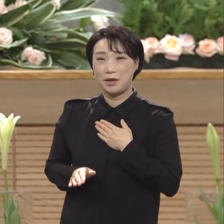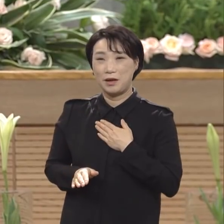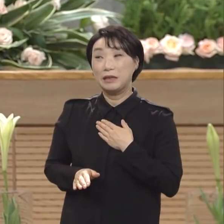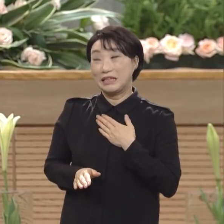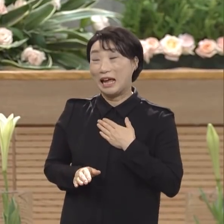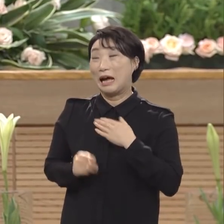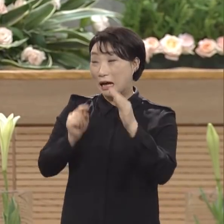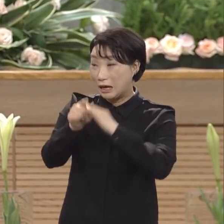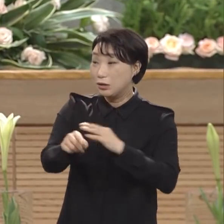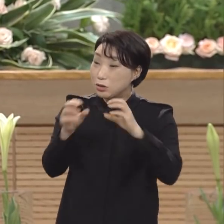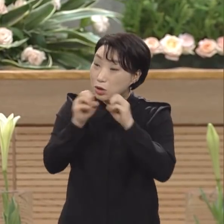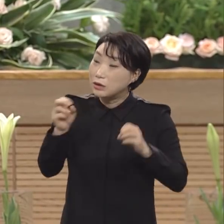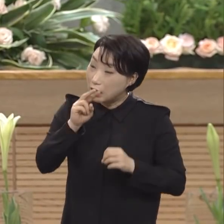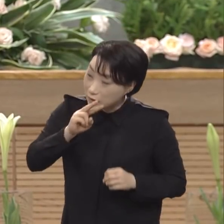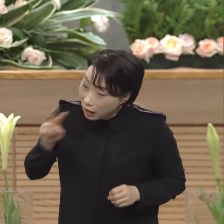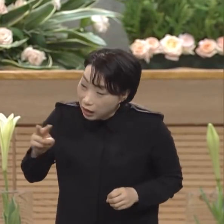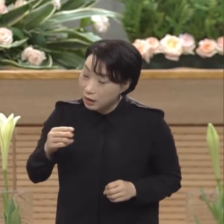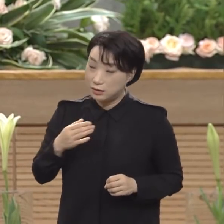나라도 가서 전해야